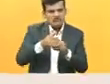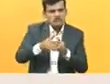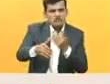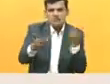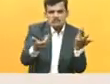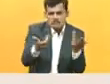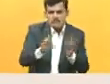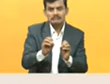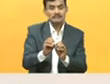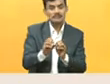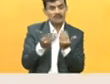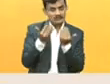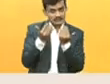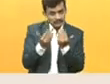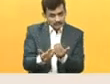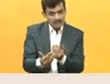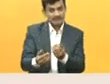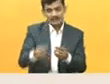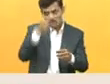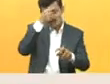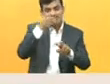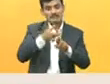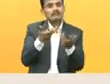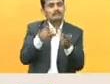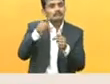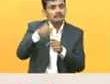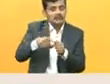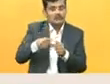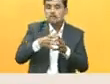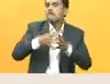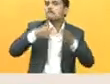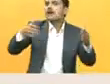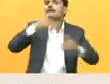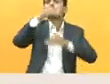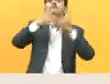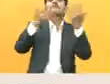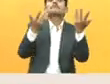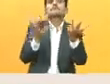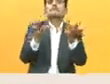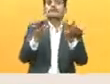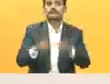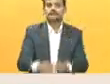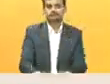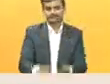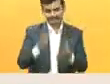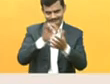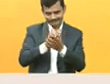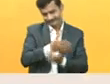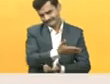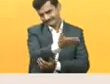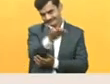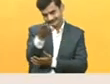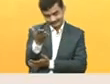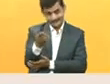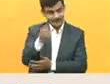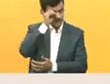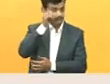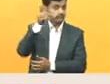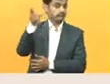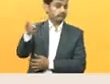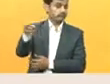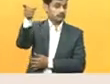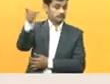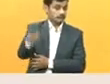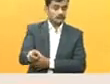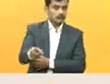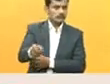ultimate. Our difficulty is with regard to the beginning. साथियों, बाबा साहब इस बात